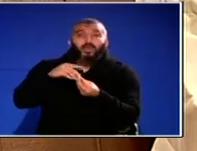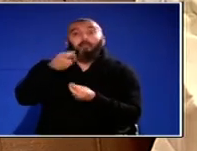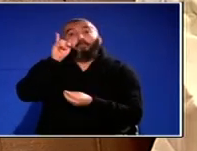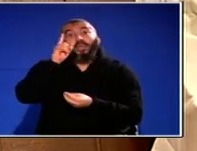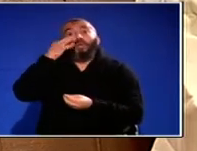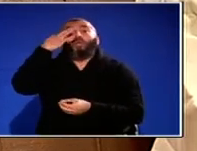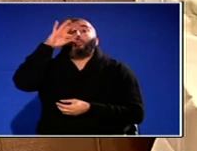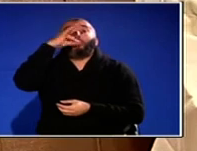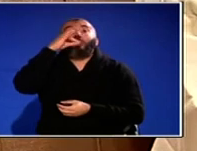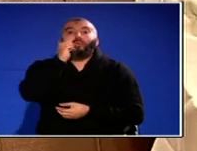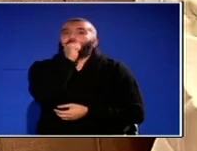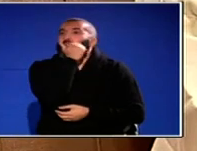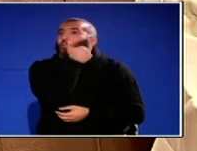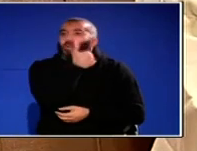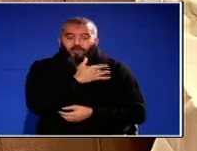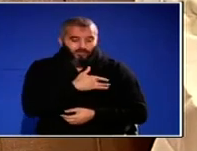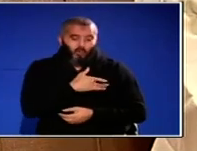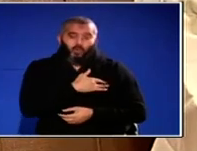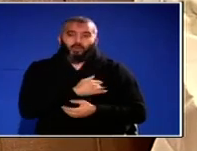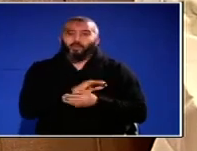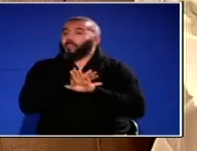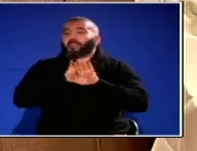ويكبر ويقرأها سرا